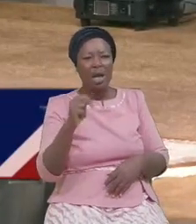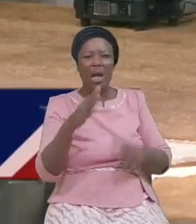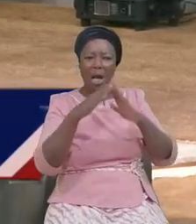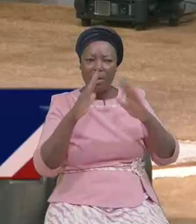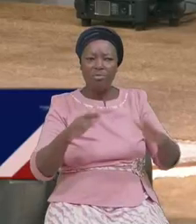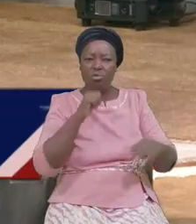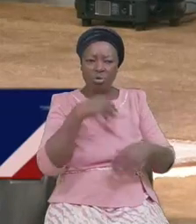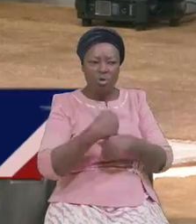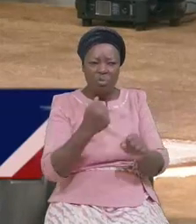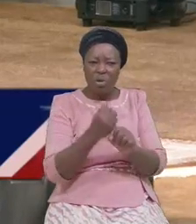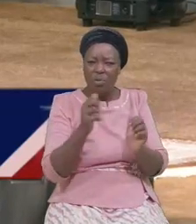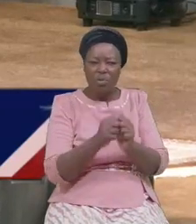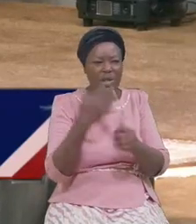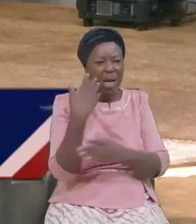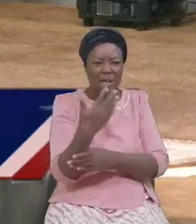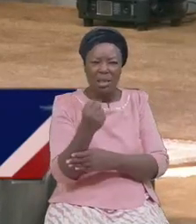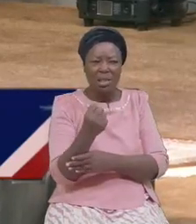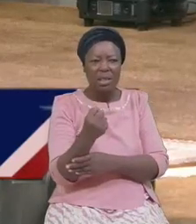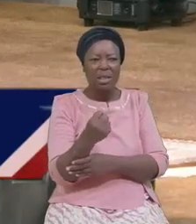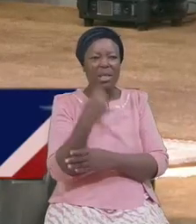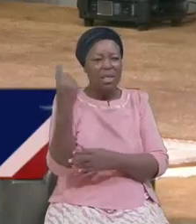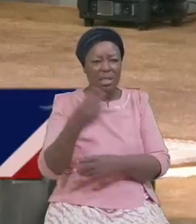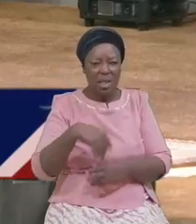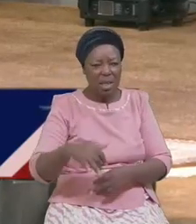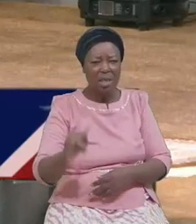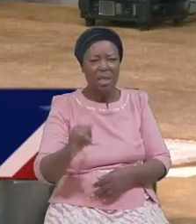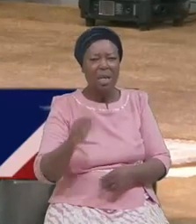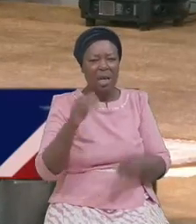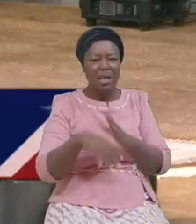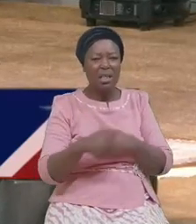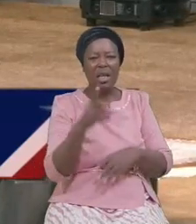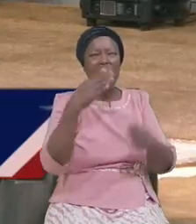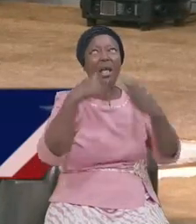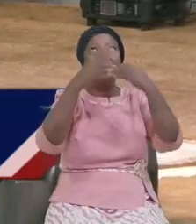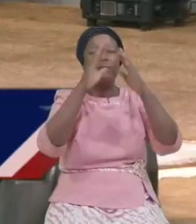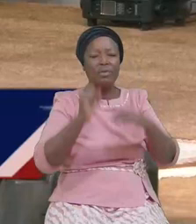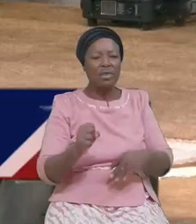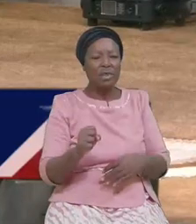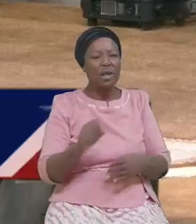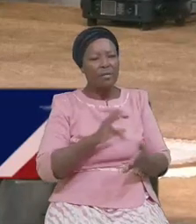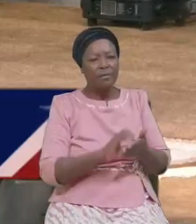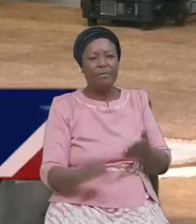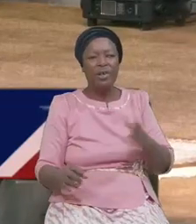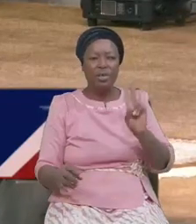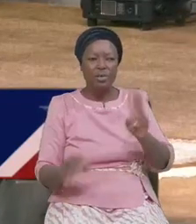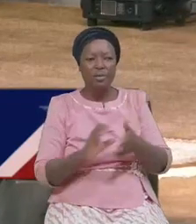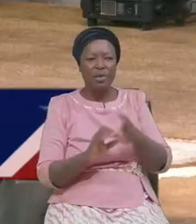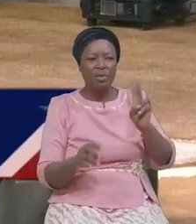Une demeure éternelle qui n'a pas été faite de main d'homme. 2. Aussi,